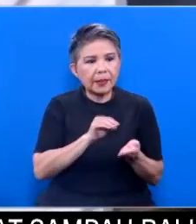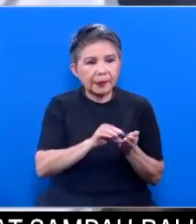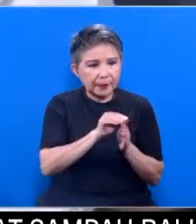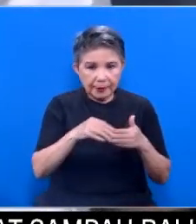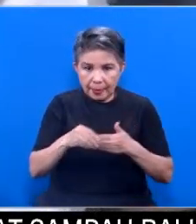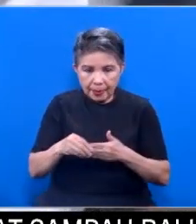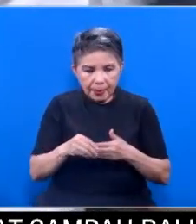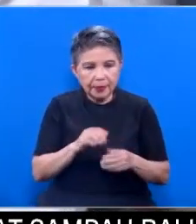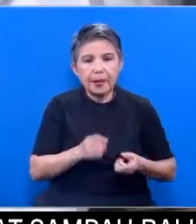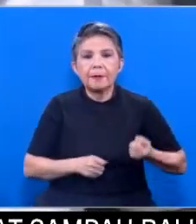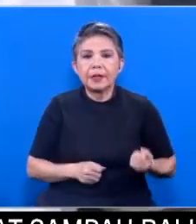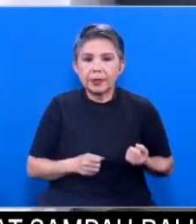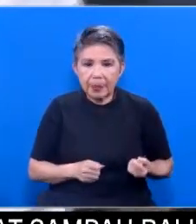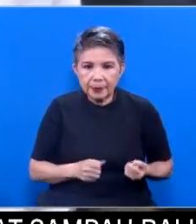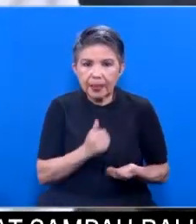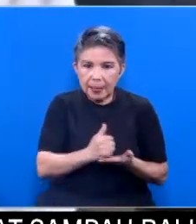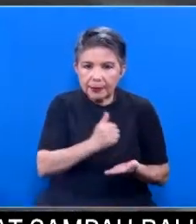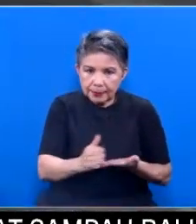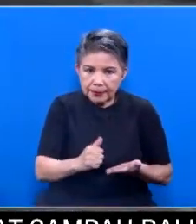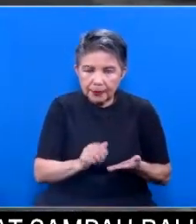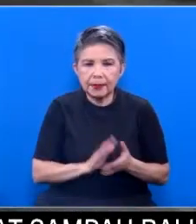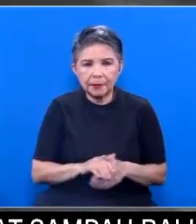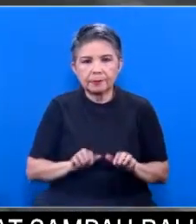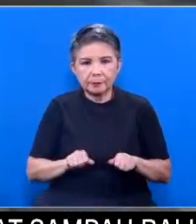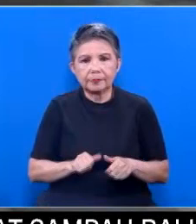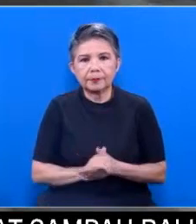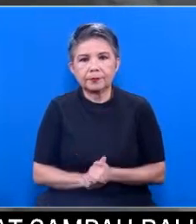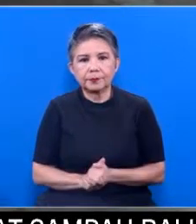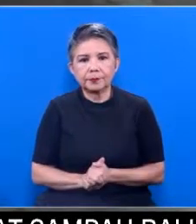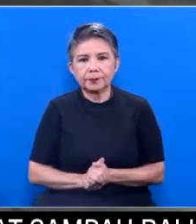diarahkan ke pasar-pasar tradisional.